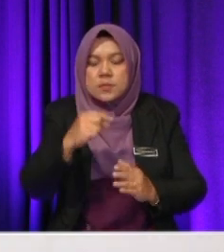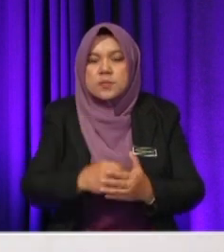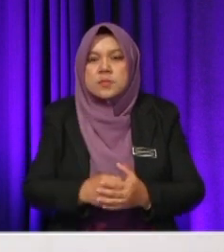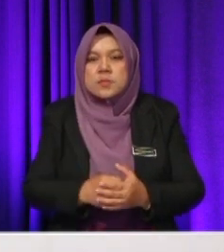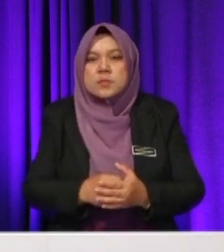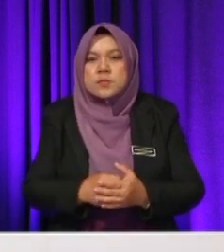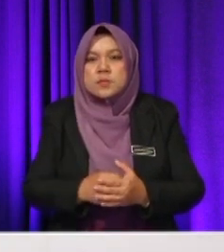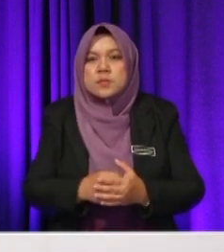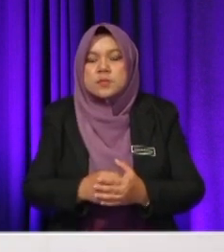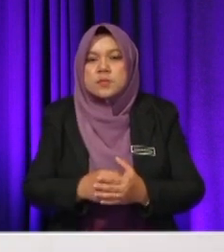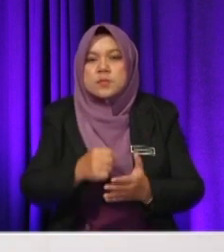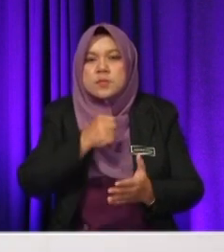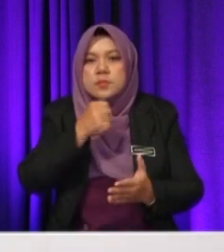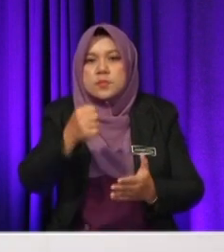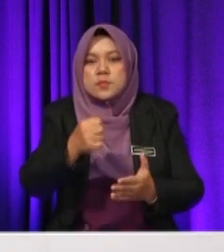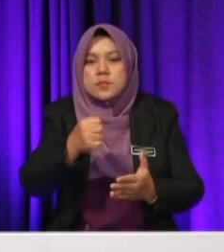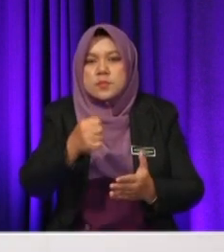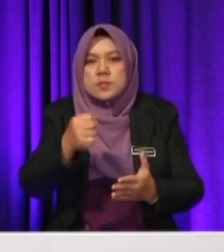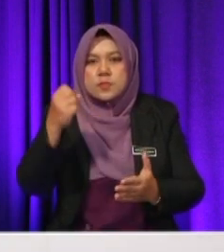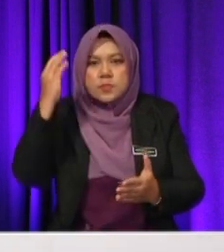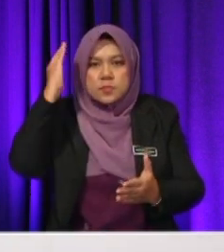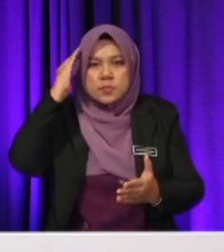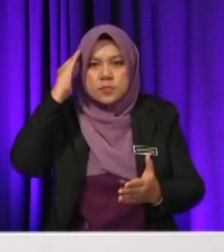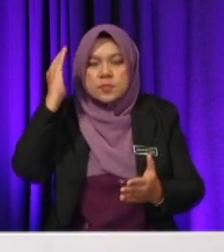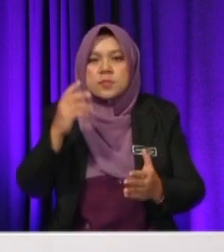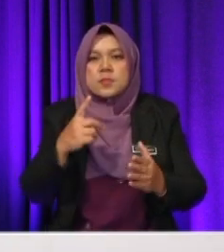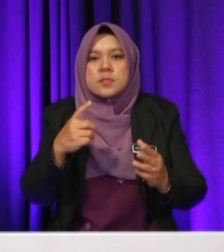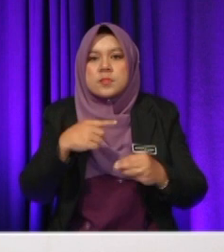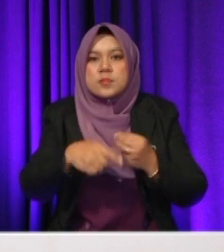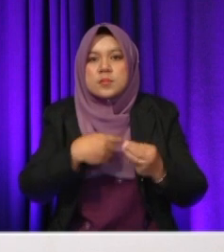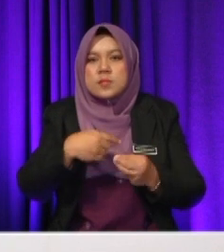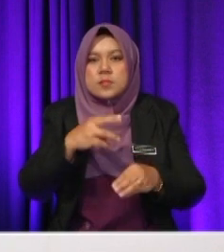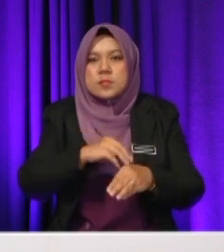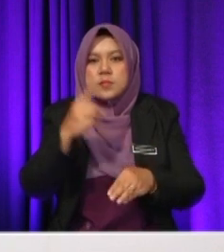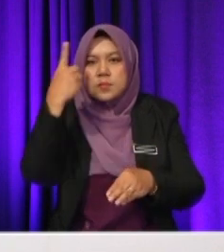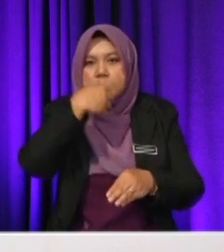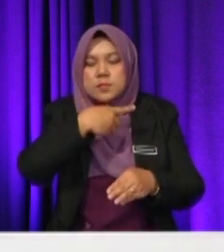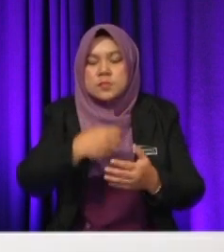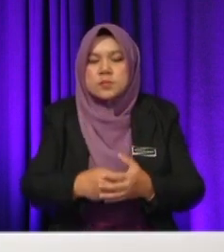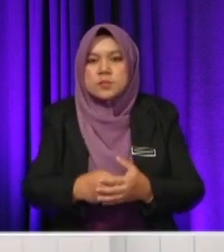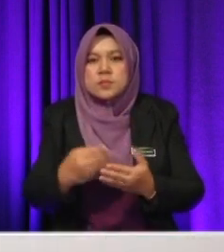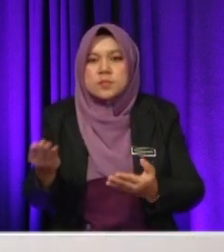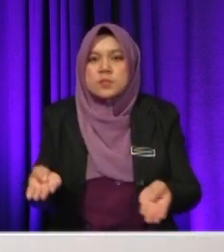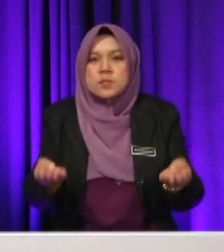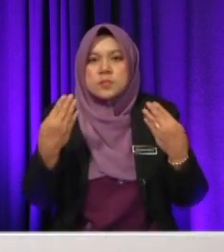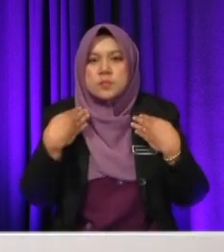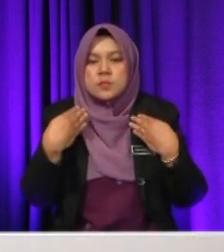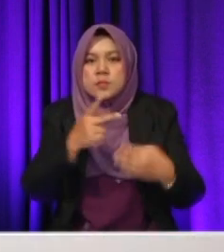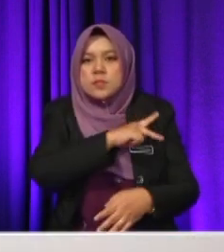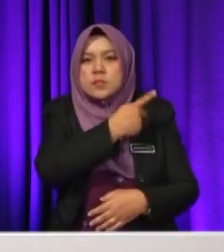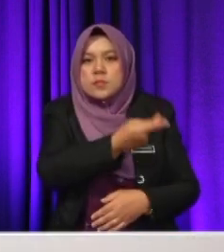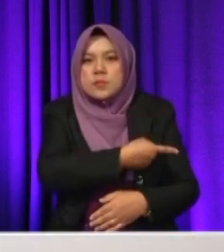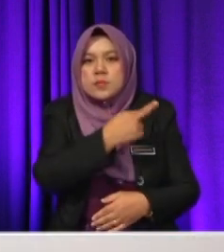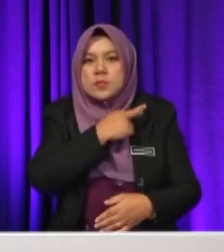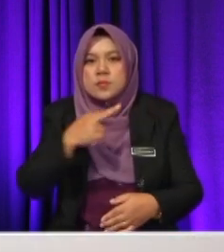mendorong orang Melayu PK terhadap masa depan dan dasar ini coba untuk mengembalikan kuasa Raja